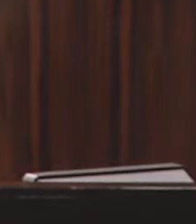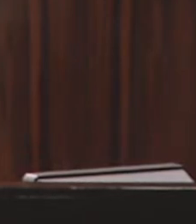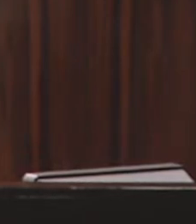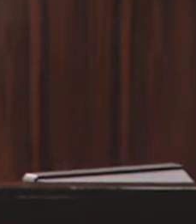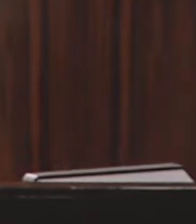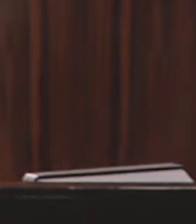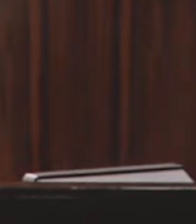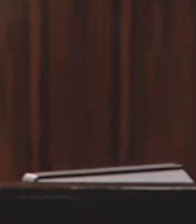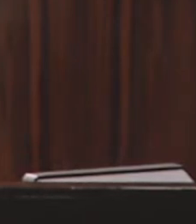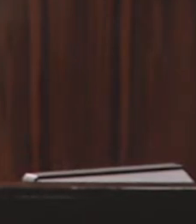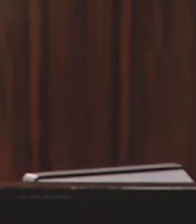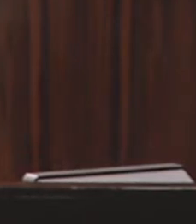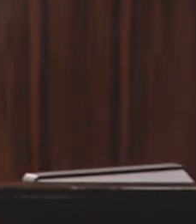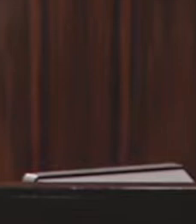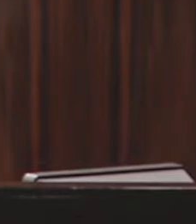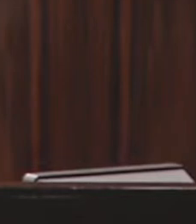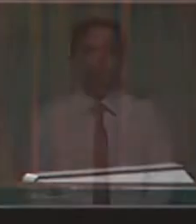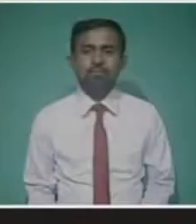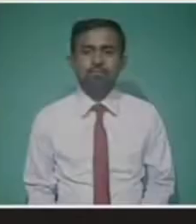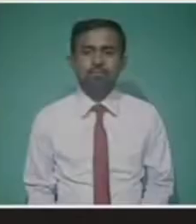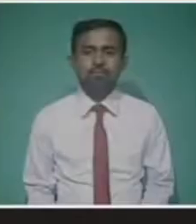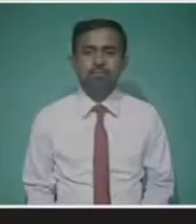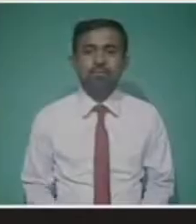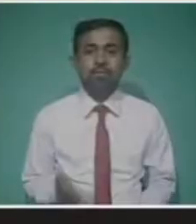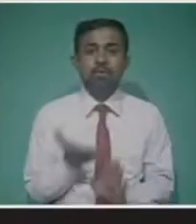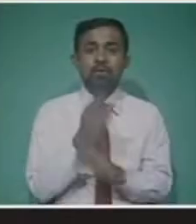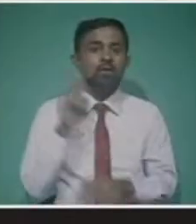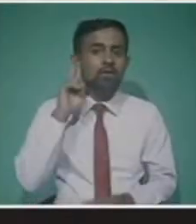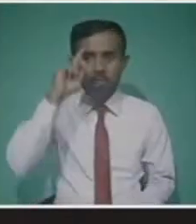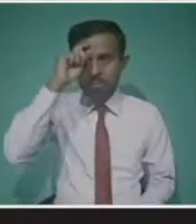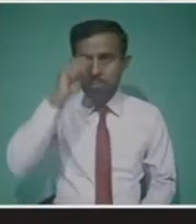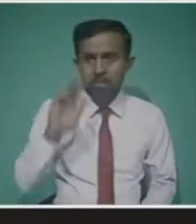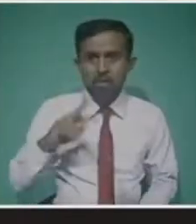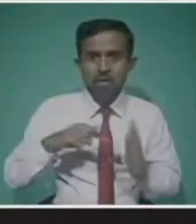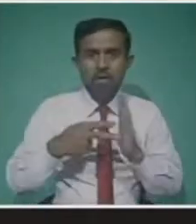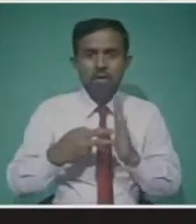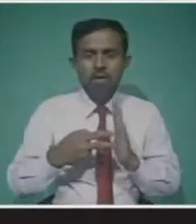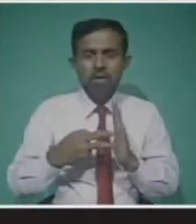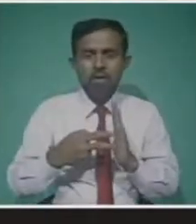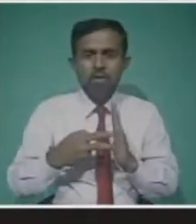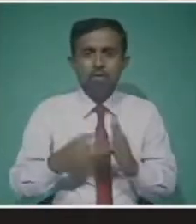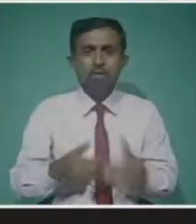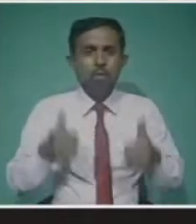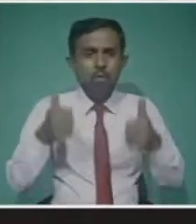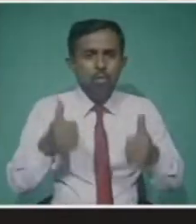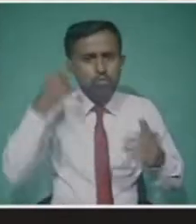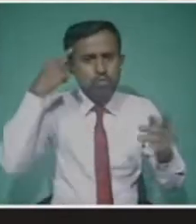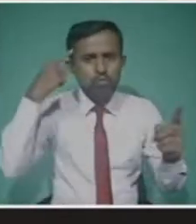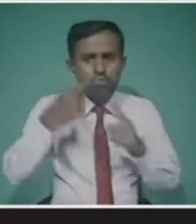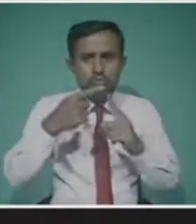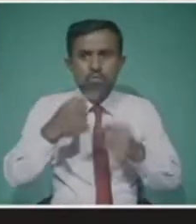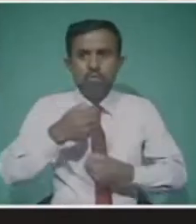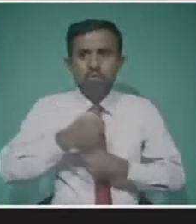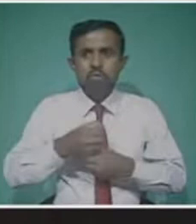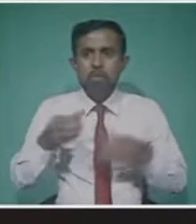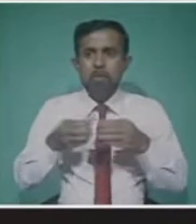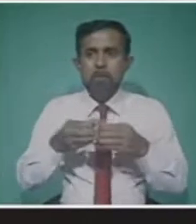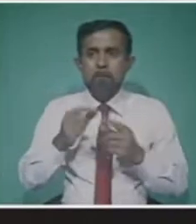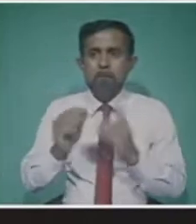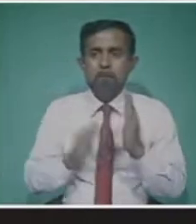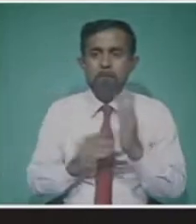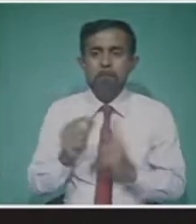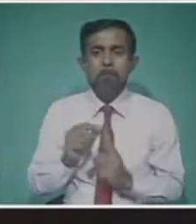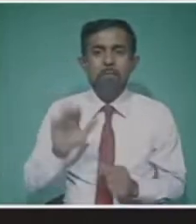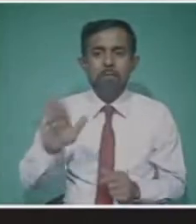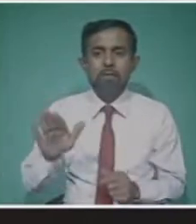කලින් මත් කතා කරපු මන්ත්‍රීතුමා රනිල් වික්‍රමසිංහ මැතිතුමාගේ අයවැයේ හොඳ පිළිබඳව ආණ්ඩු පක්ෂයේ